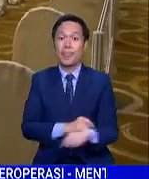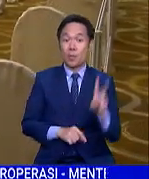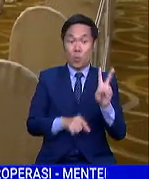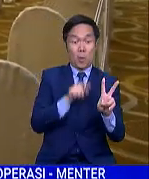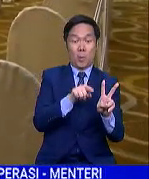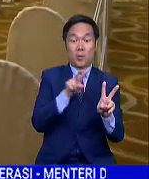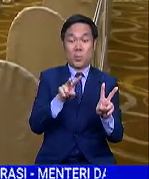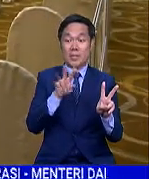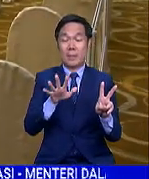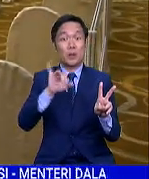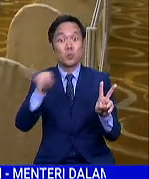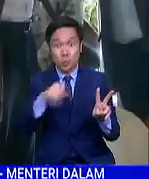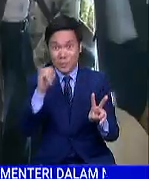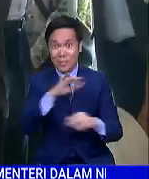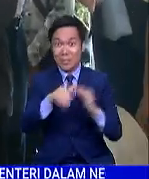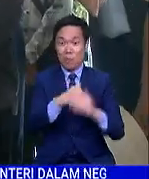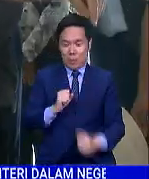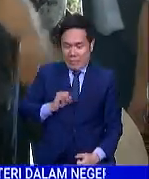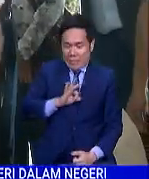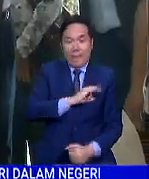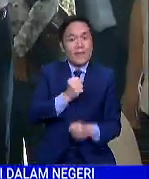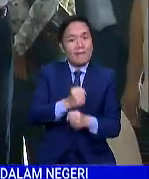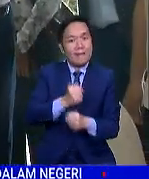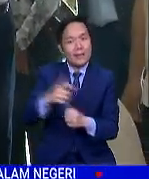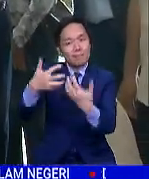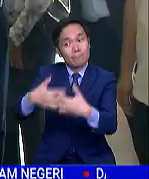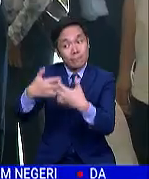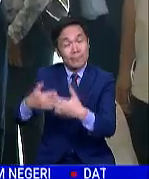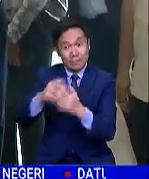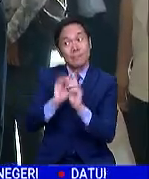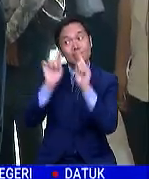2.25 juta pekerja dalam industri pembuatan disasar